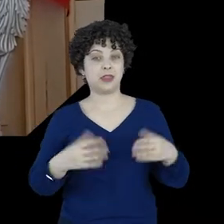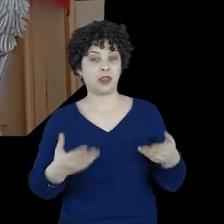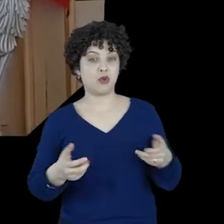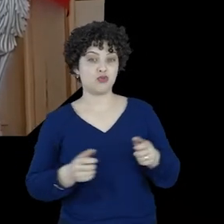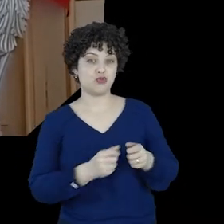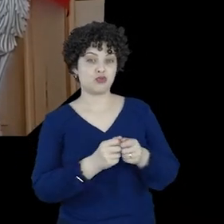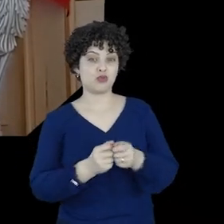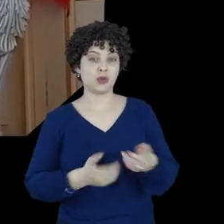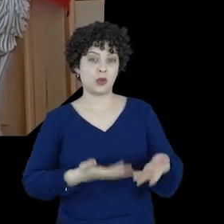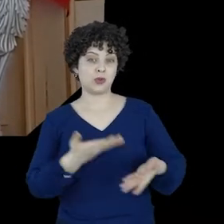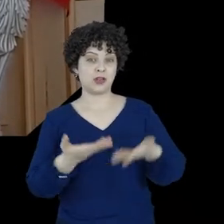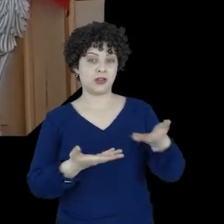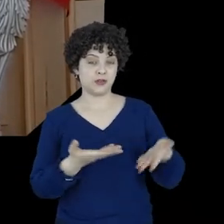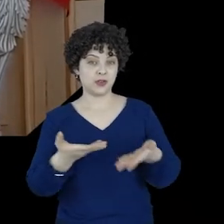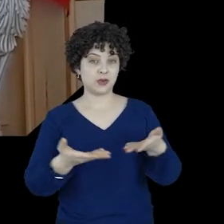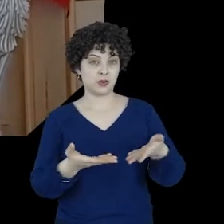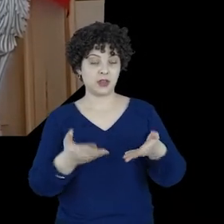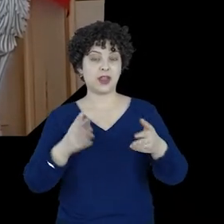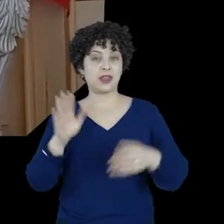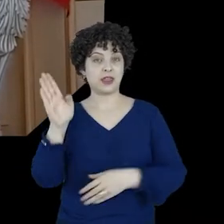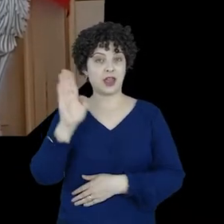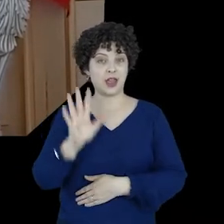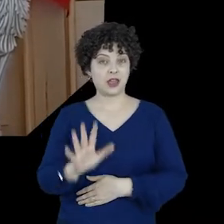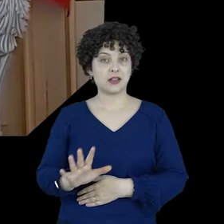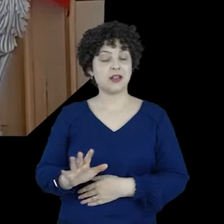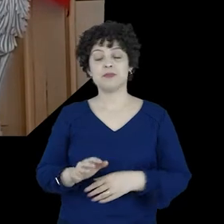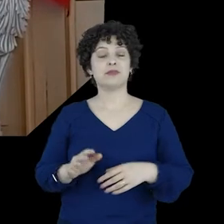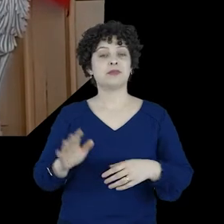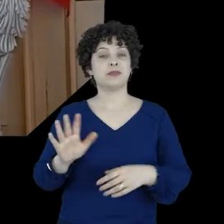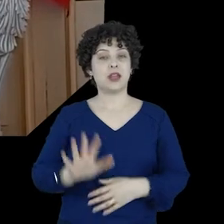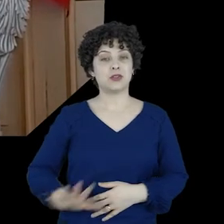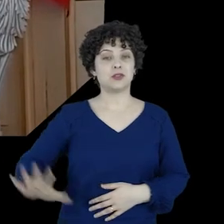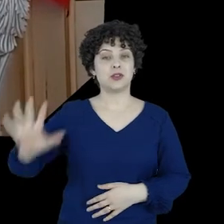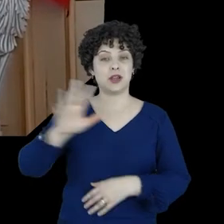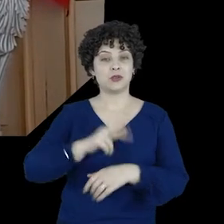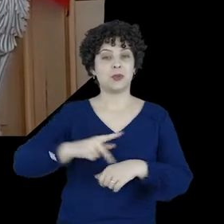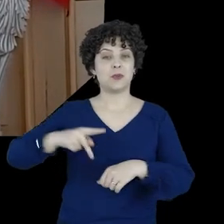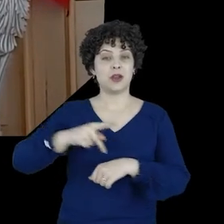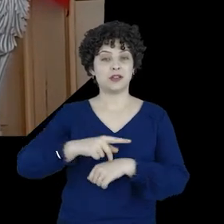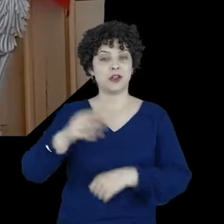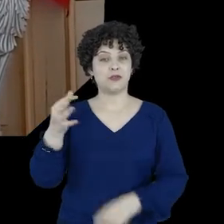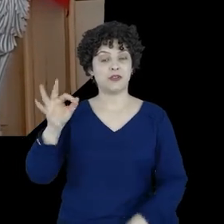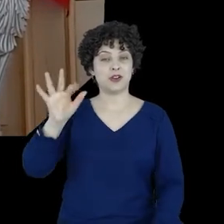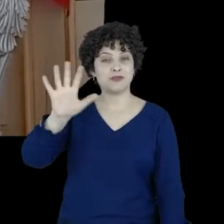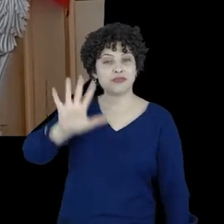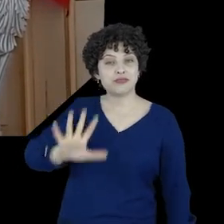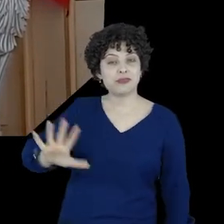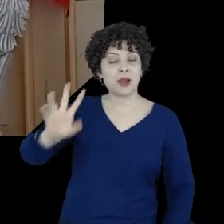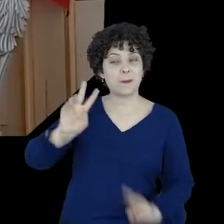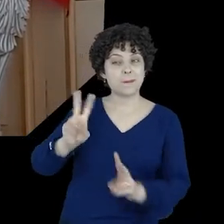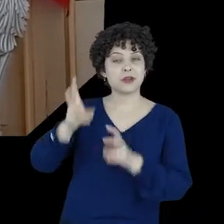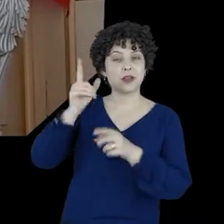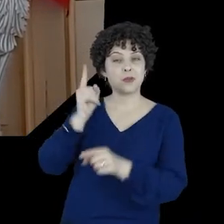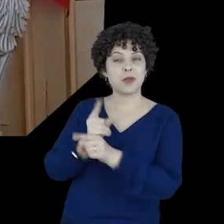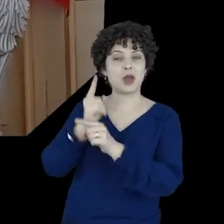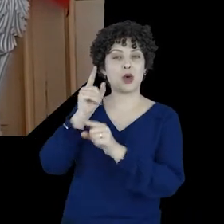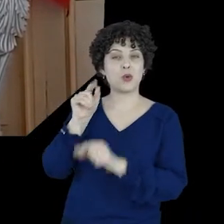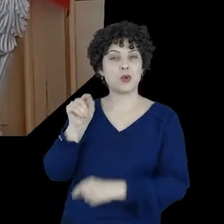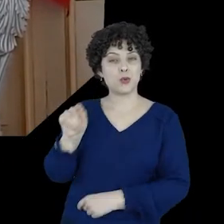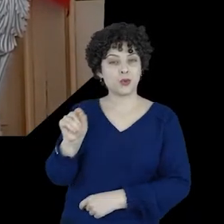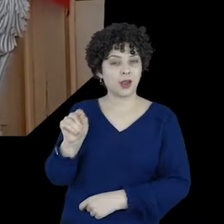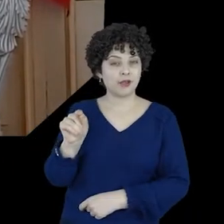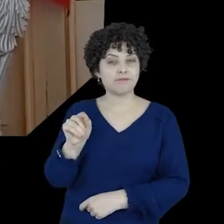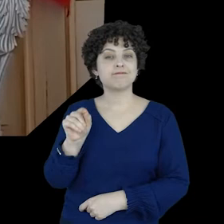donc, avec les services de l'Assemblée nationale, ici en France, nous avons